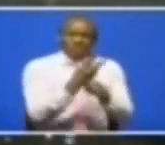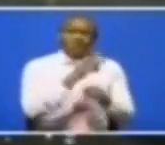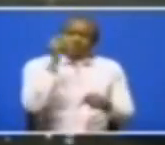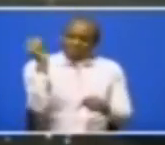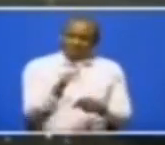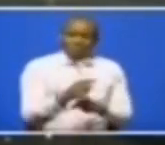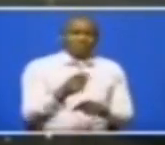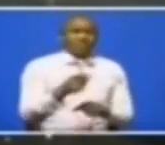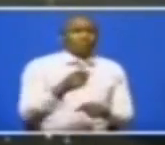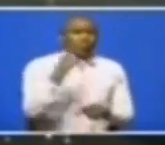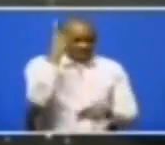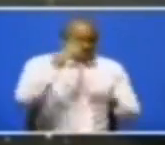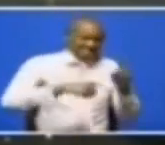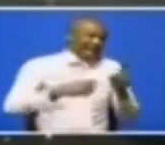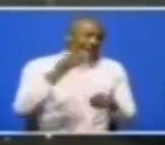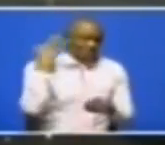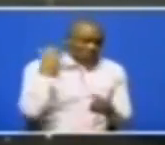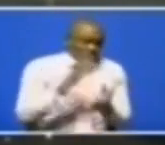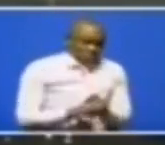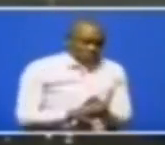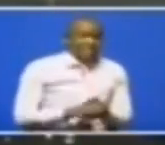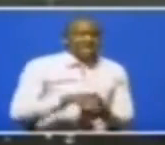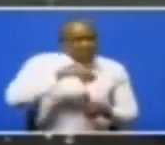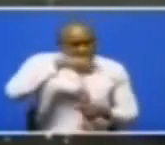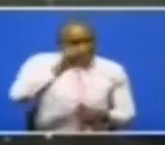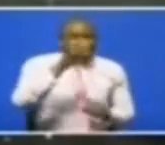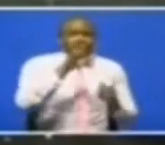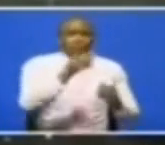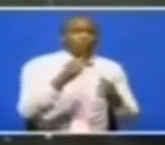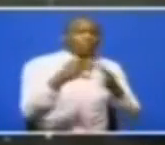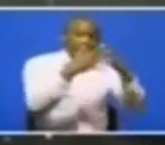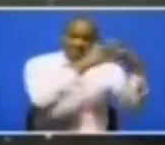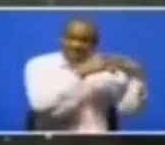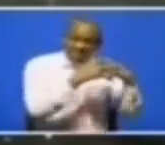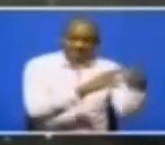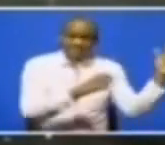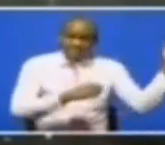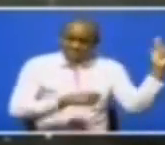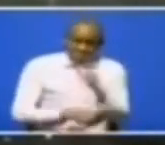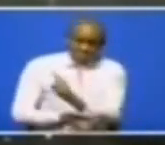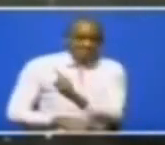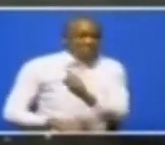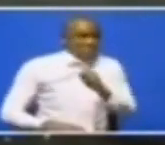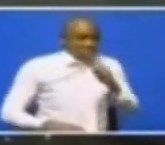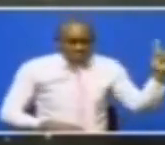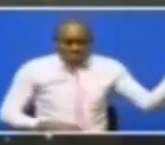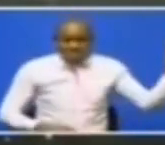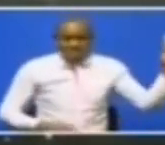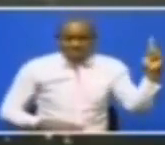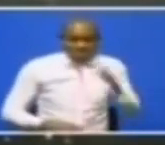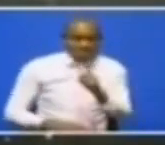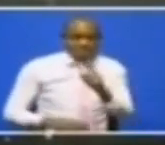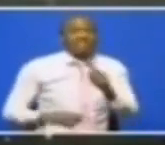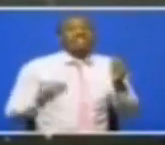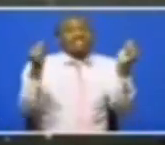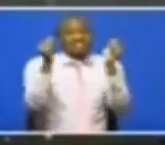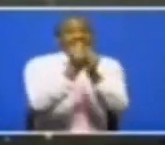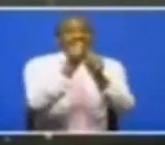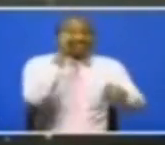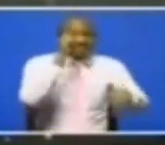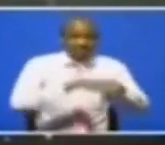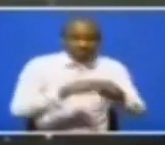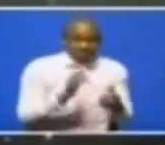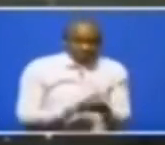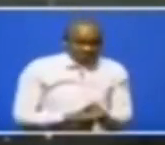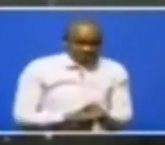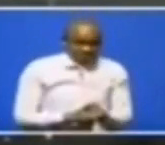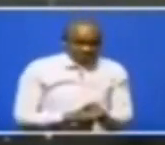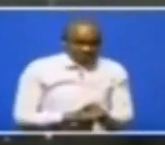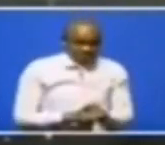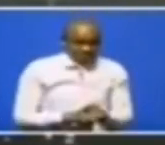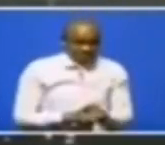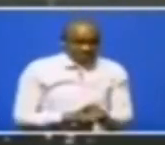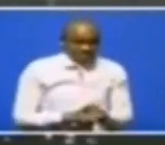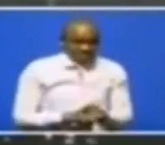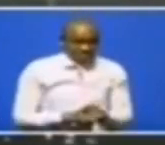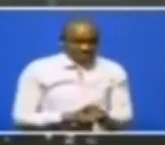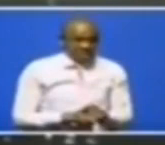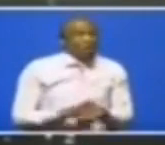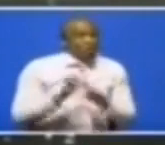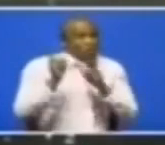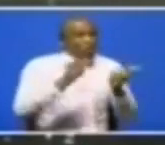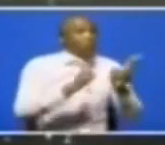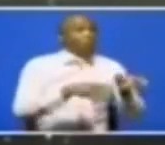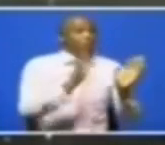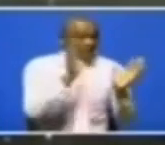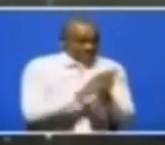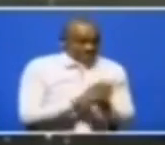12 iliyopita amesafiri kutoka Marekani kuja Kenya mara 10. Sasa